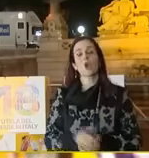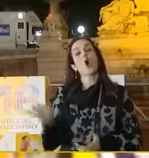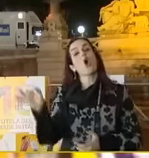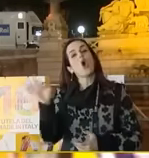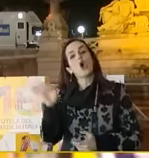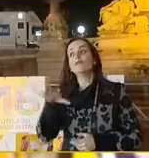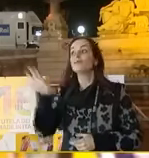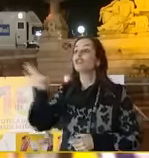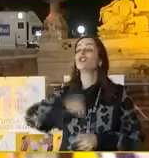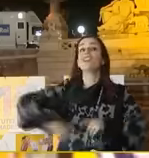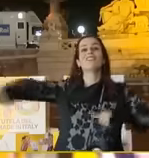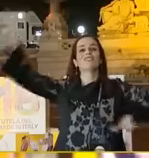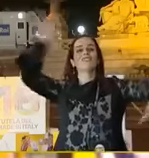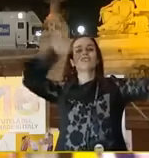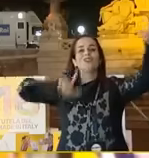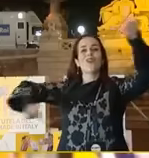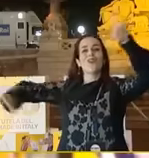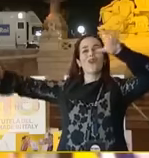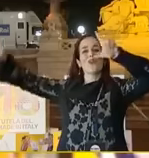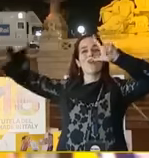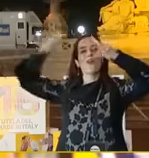oppure il sole